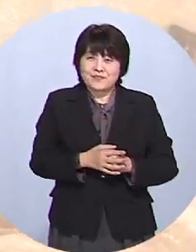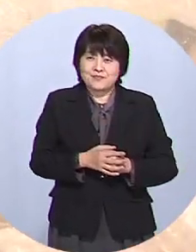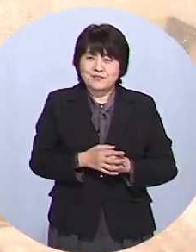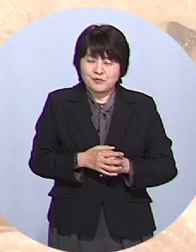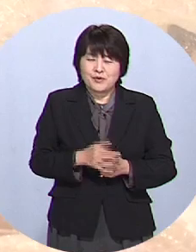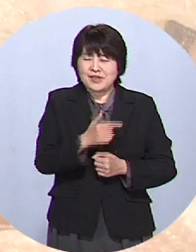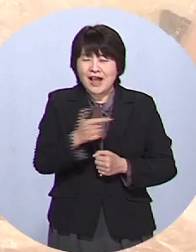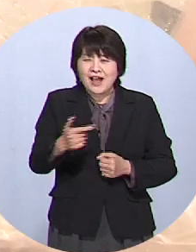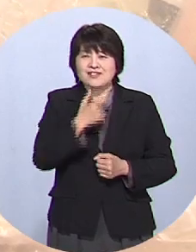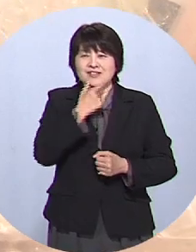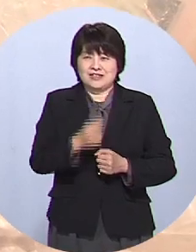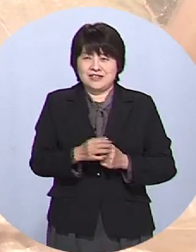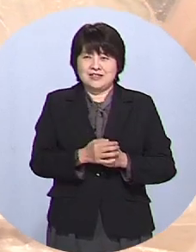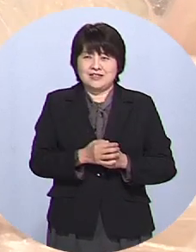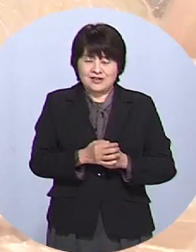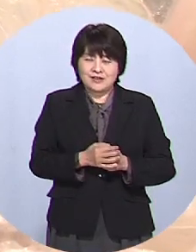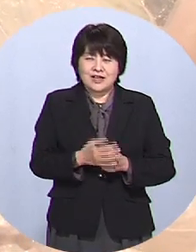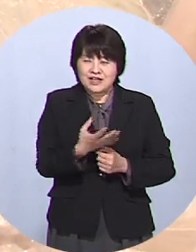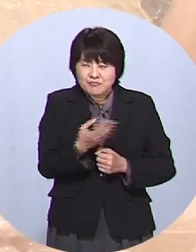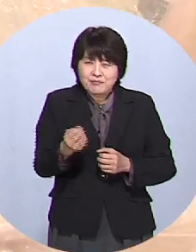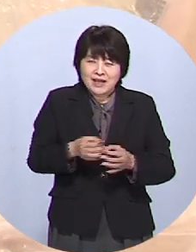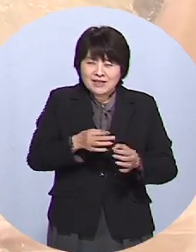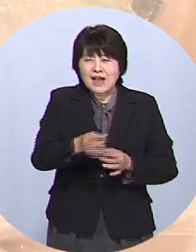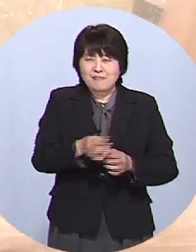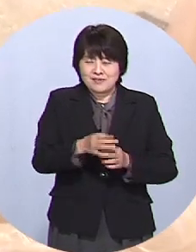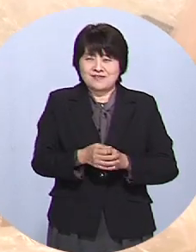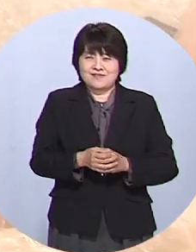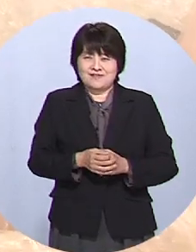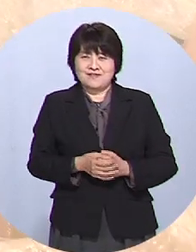好きなのでいっぱい買って帰ります。